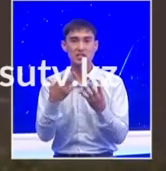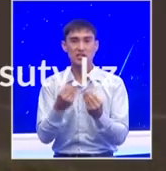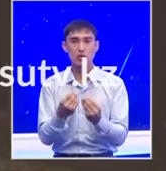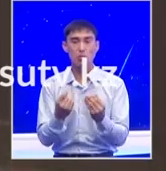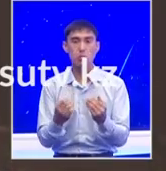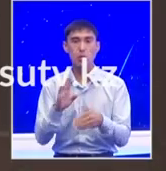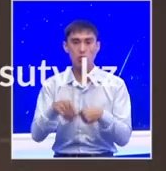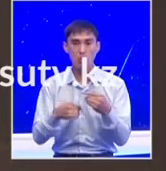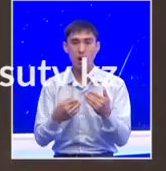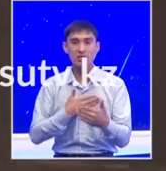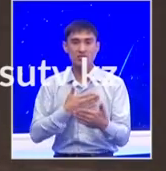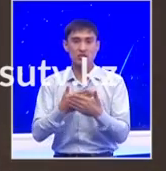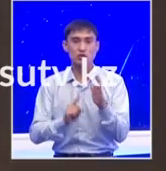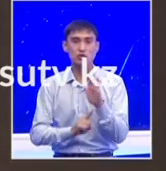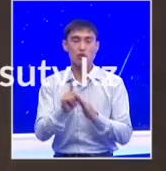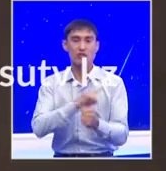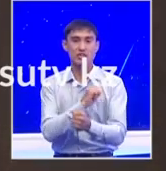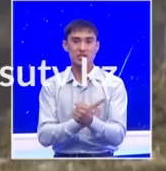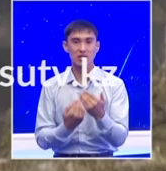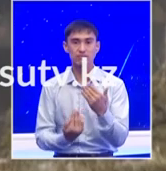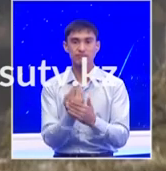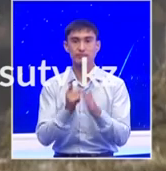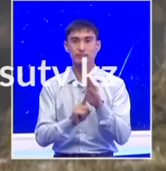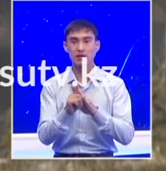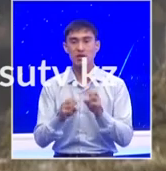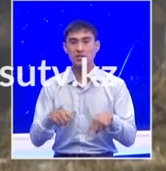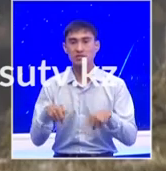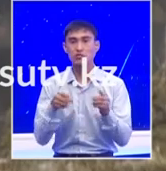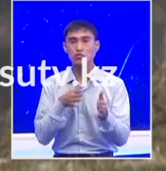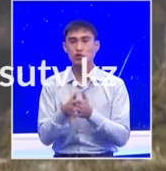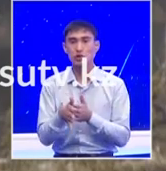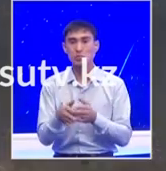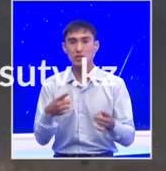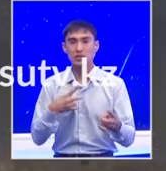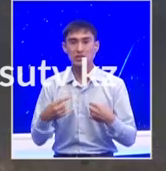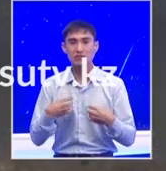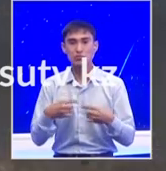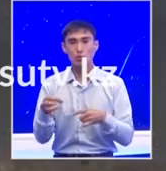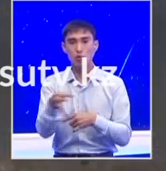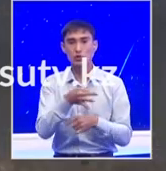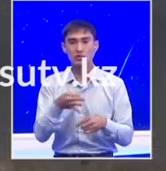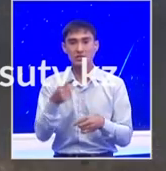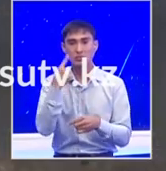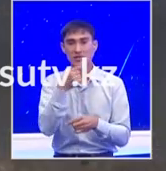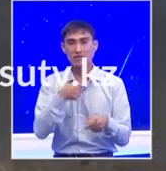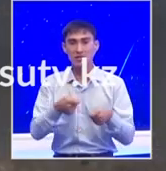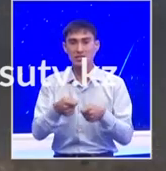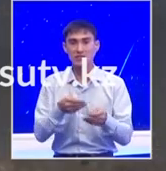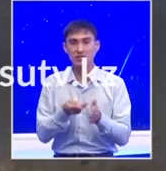но потом активизировался с новой силой. На восстановление ущерба пострадавшему острову испанские власти выделят более